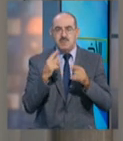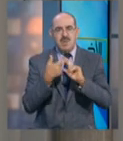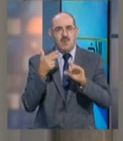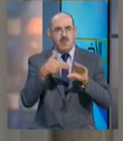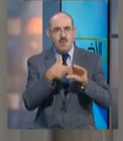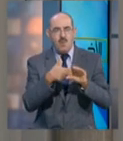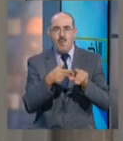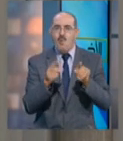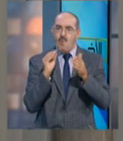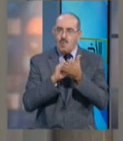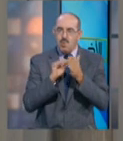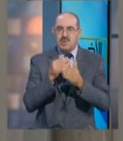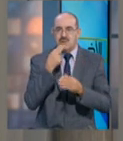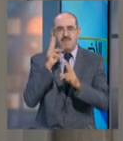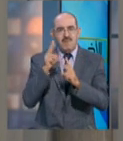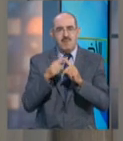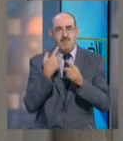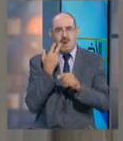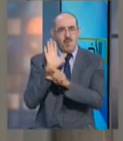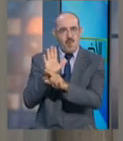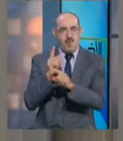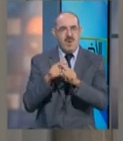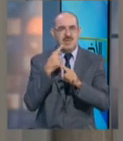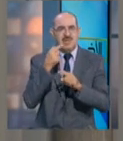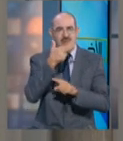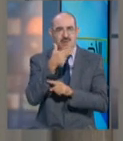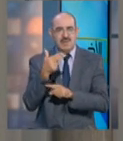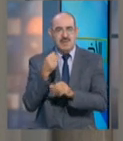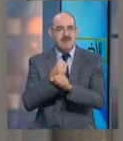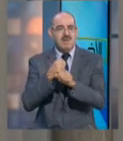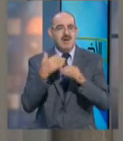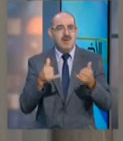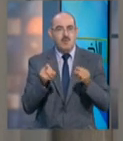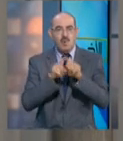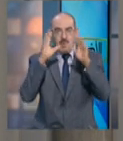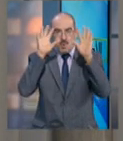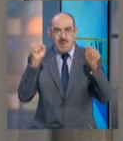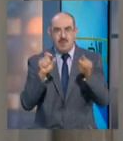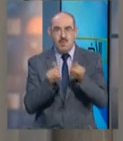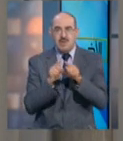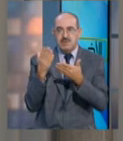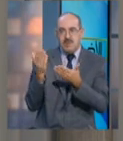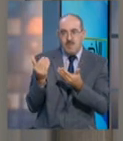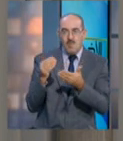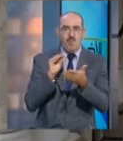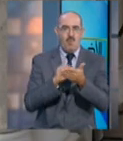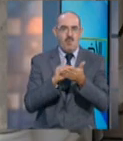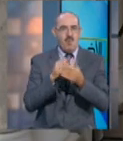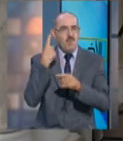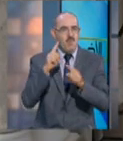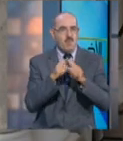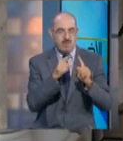مرة أخرى أتشرف بكوني ممثلة حكومتي في الجزائر، وأنتظر الكثير من